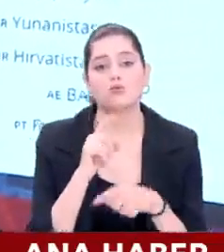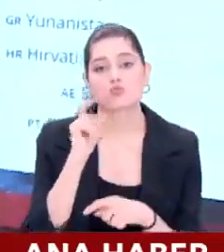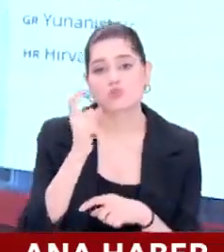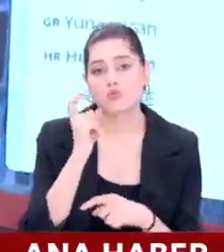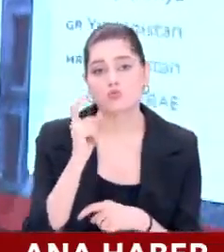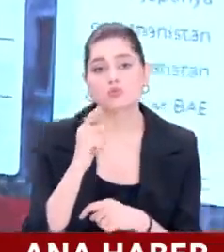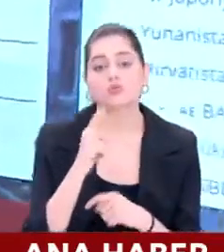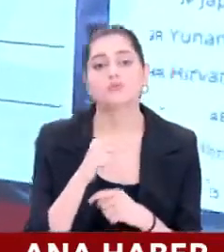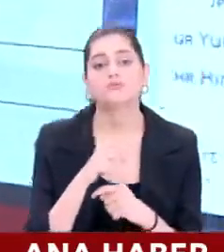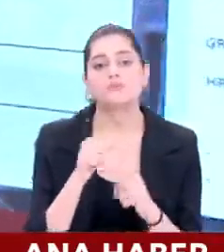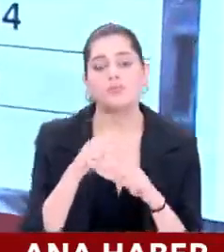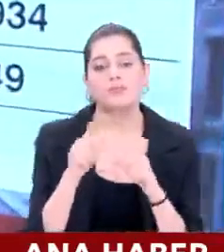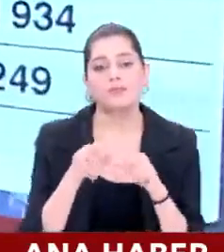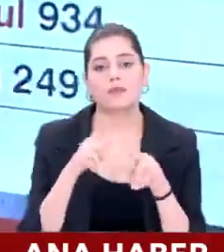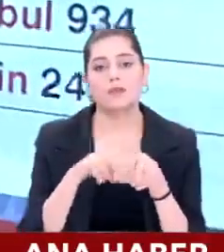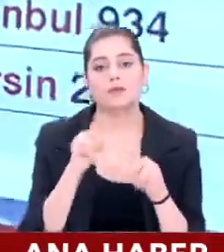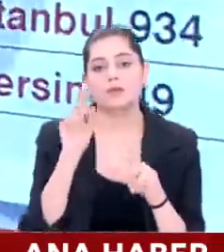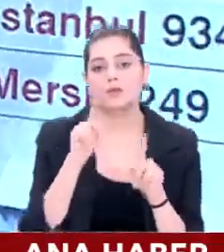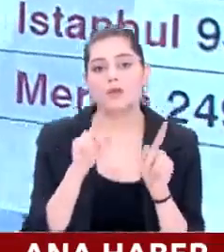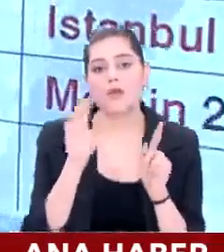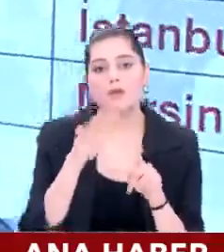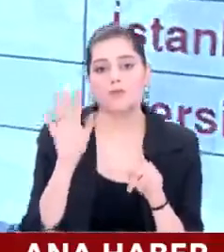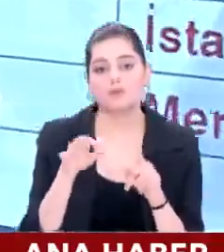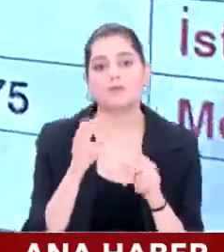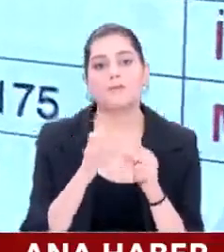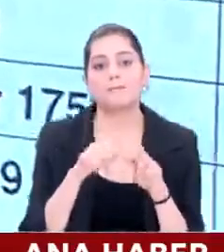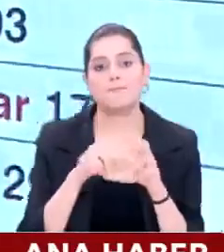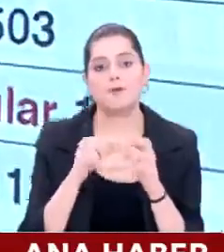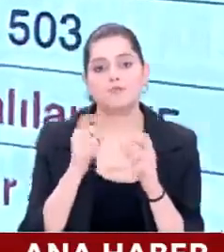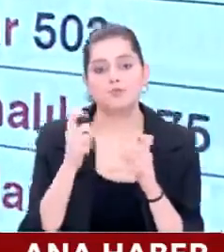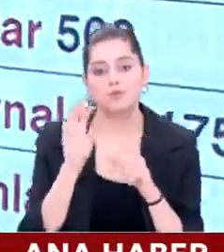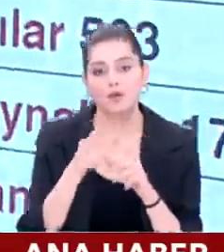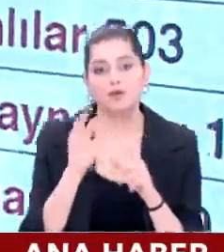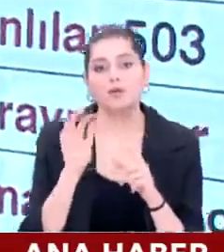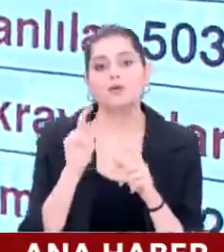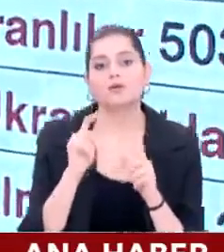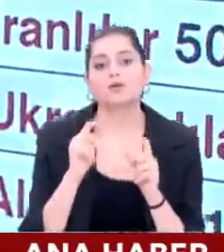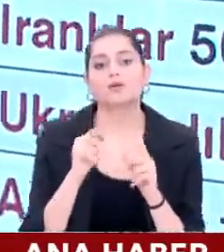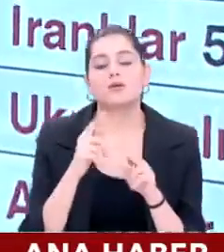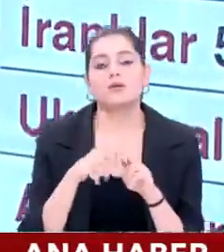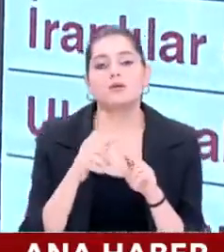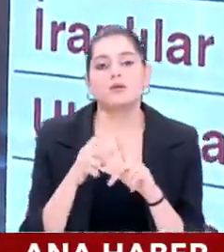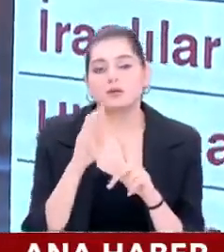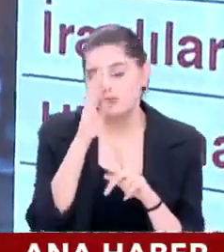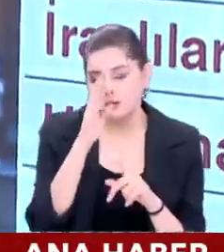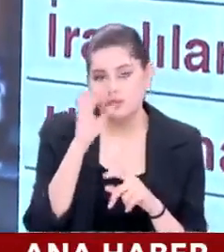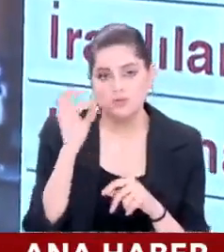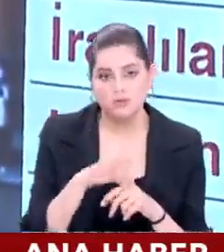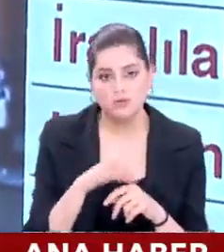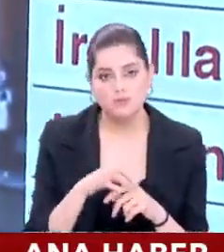%9,9 Tunceli'de 55 diye Bayburt Ardahan 18 Hakkari 38 İstanbul'da